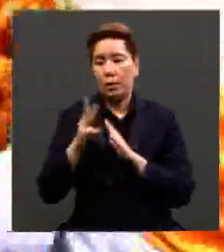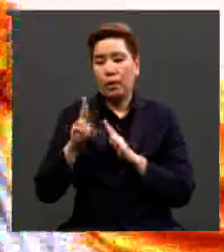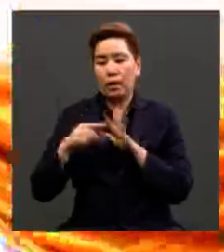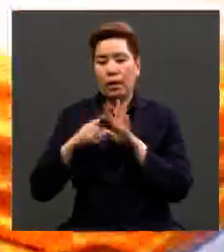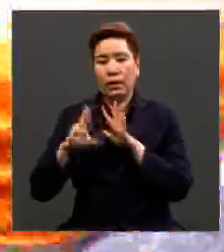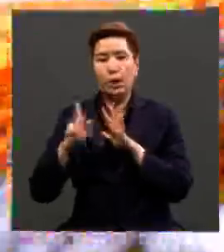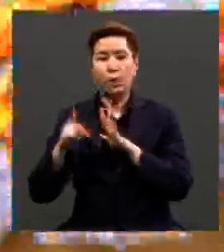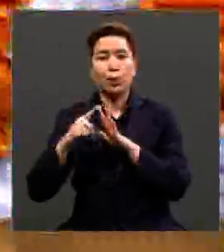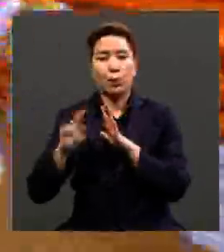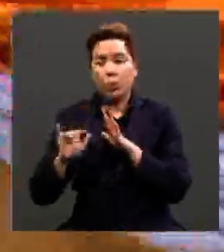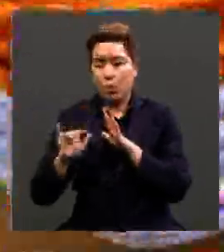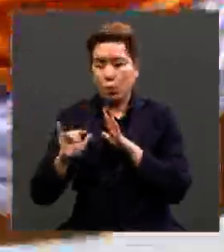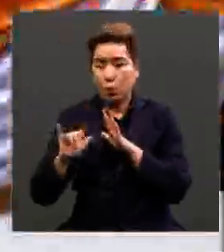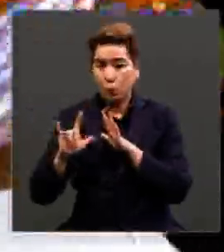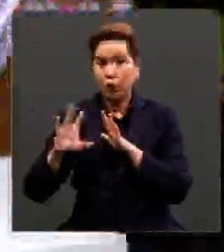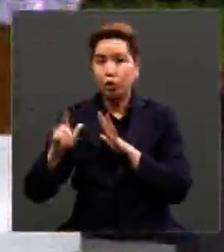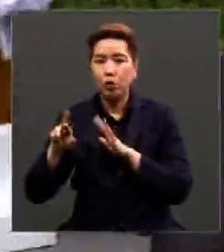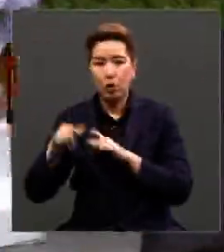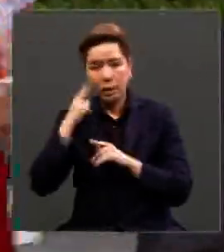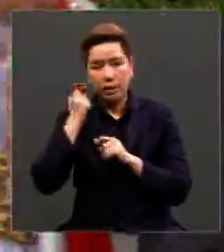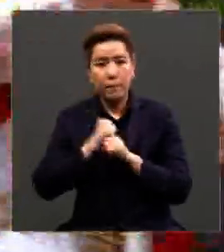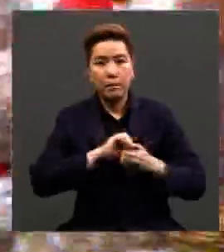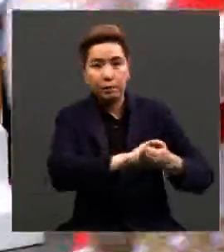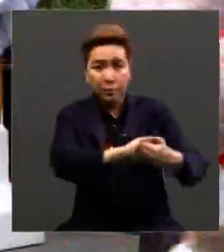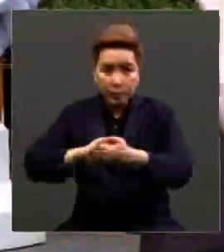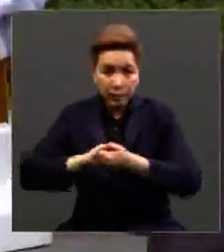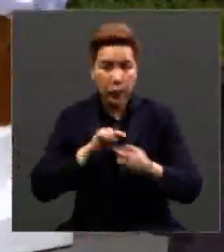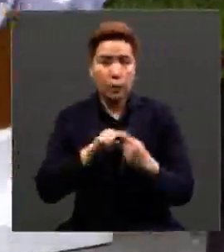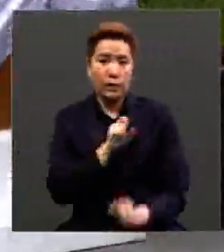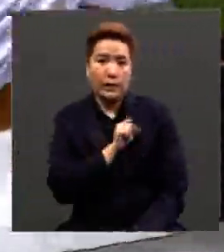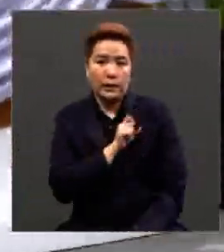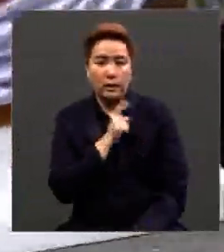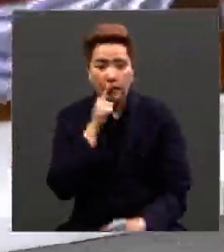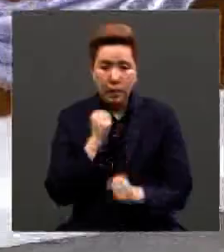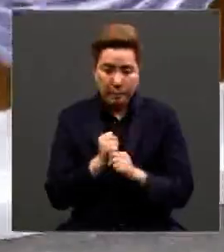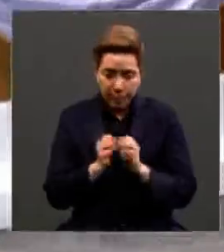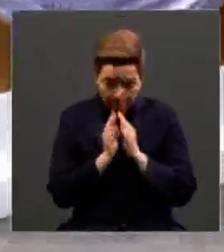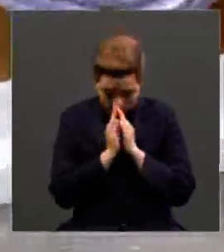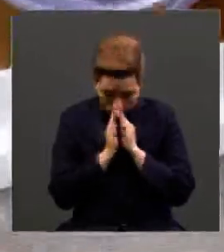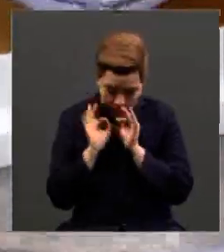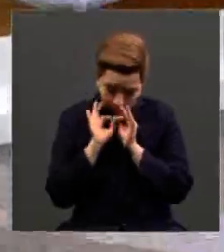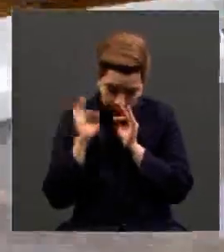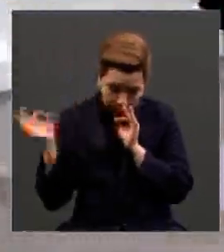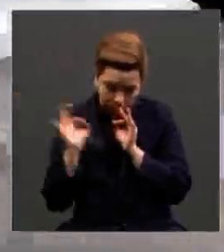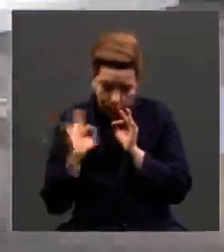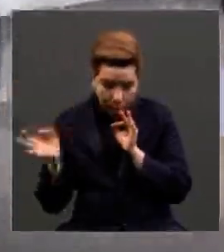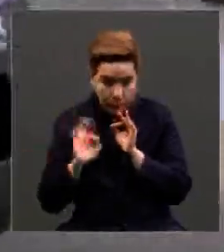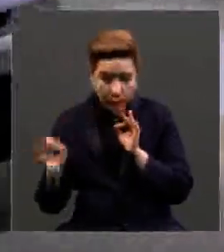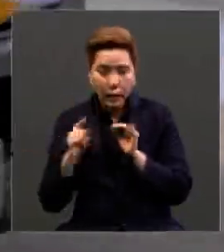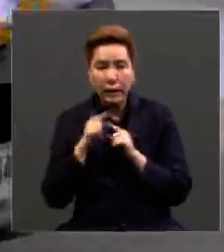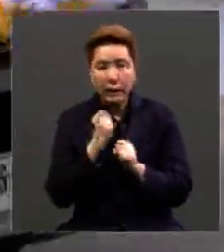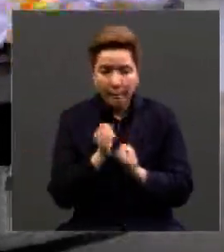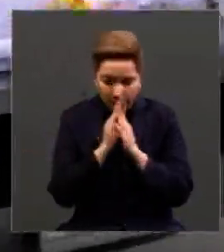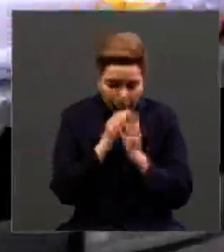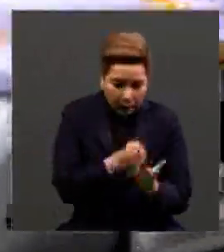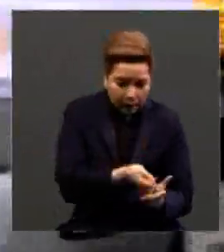ายอิทธิพลบอกนะคะว่าทางกระทรวงวัฒนธรรมจัดกิจกรรมร่วมมือกับเครือข่ายทางศาสนาเจริญพระพุทธมนต์ทำบุญตักบาตรทั้งในส่วนกลาง